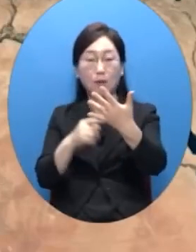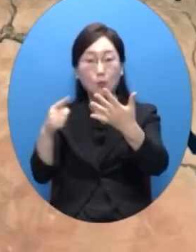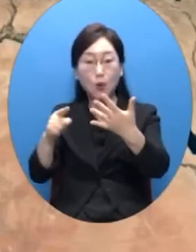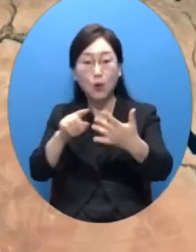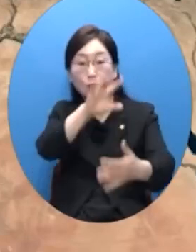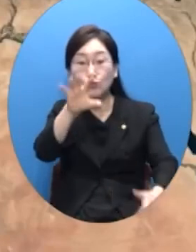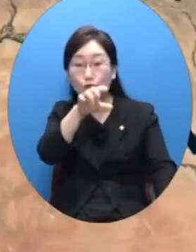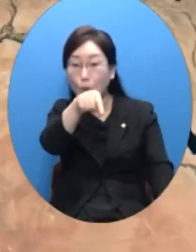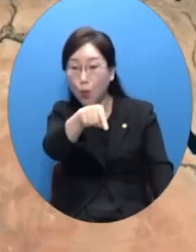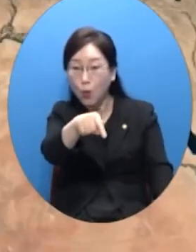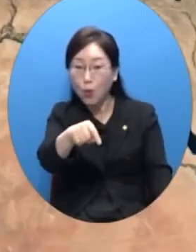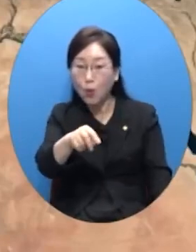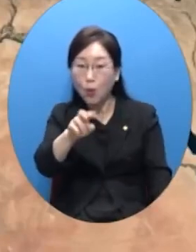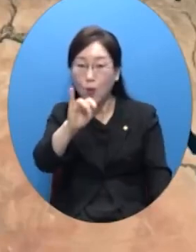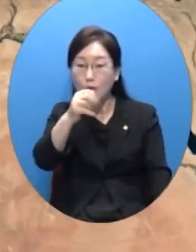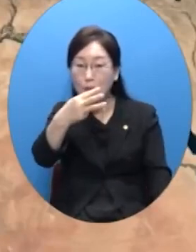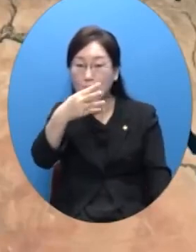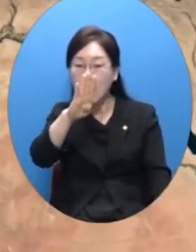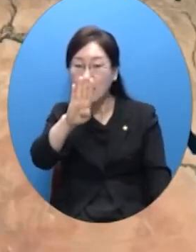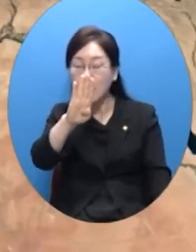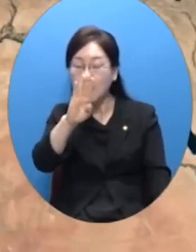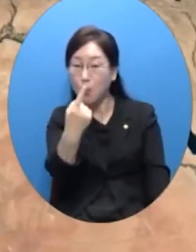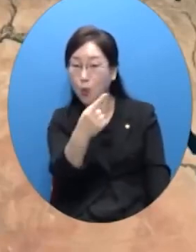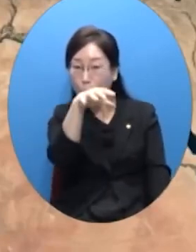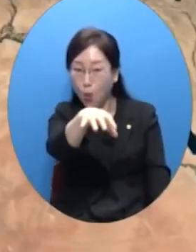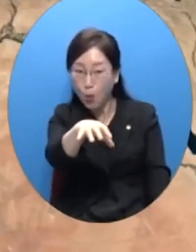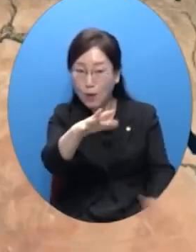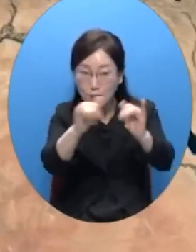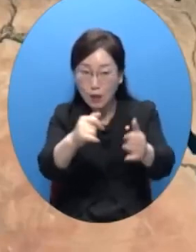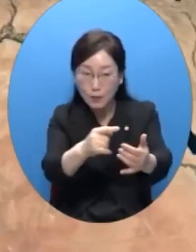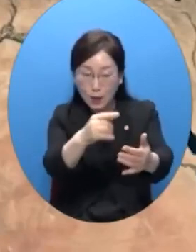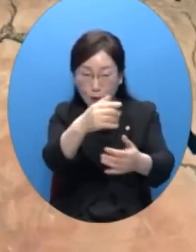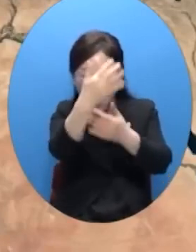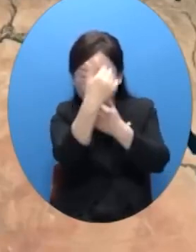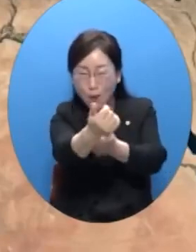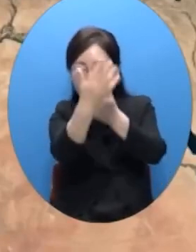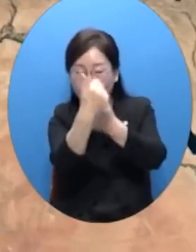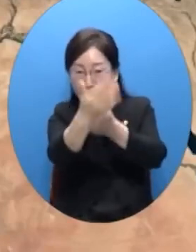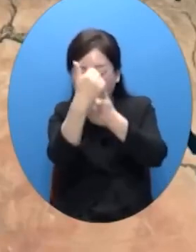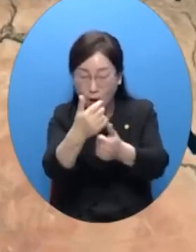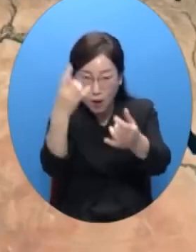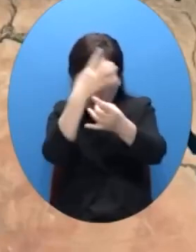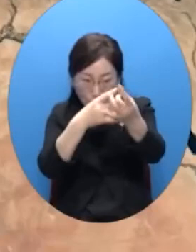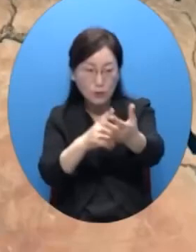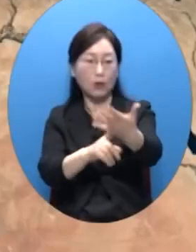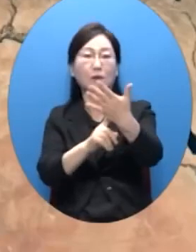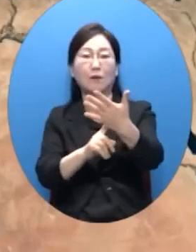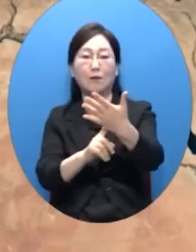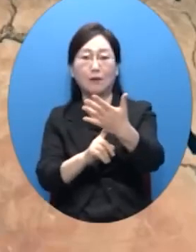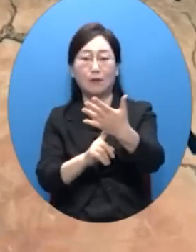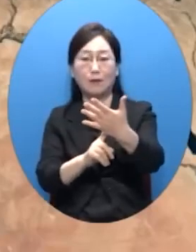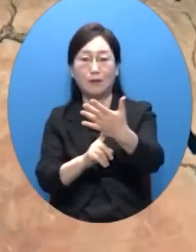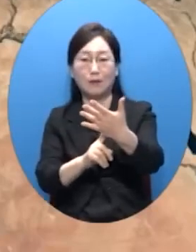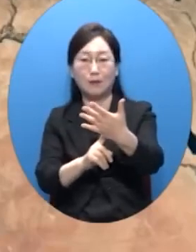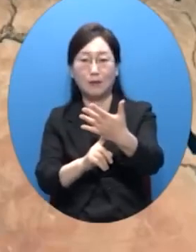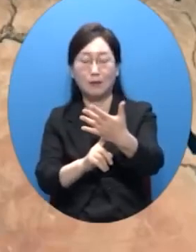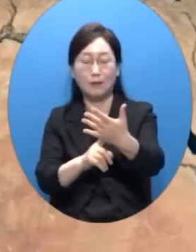유럽에 있는 마게도니아 빌립보 지역에 있는 사람들이 나타나서 와서 우리를 도우라 하는 그 환상을 보고